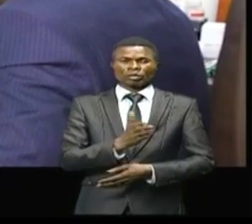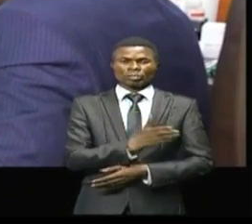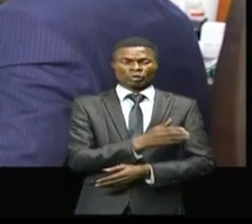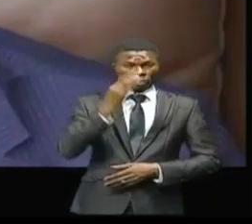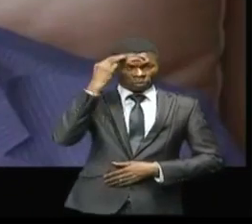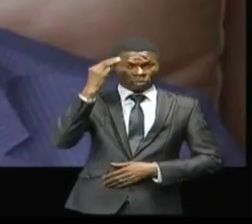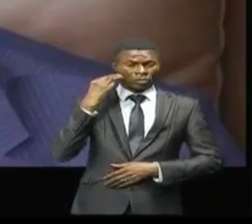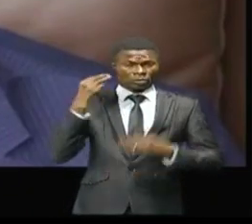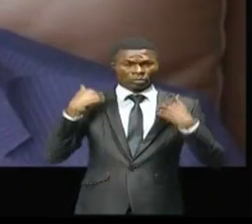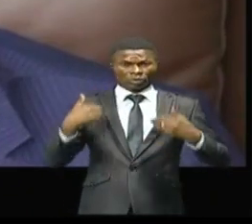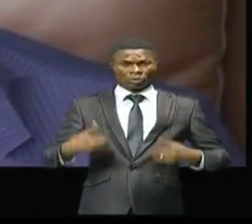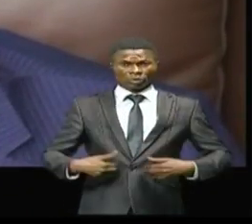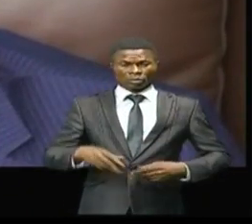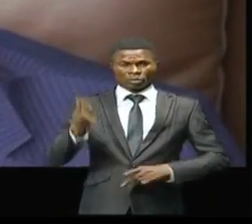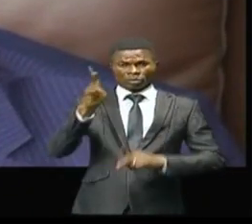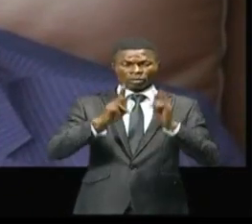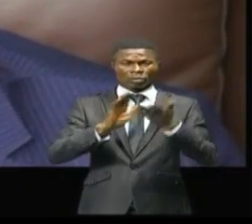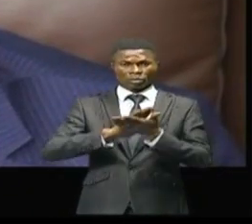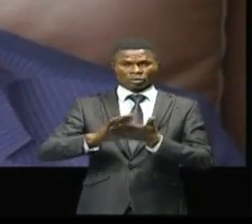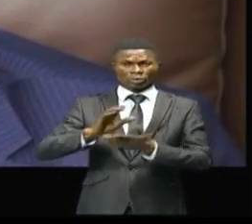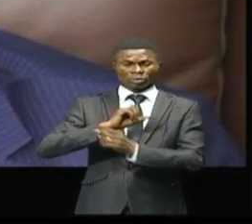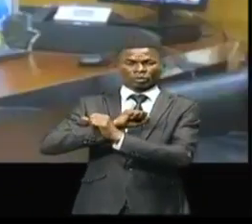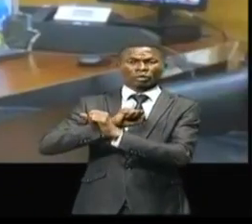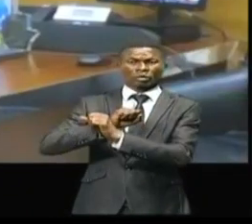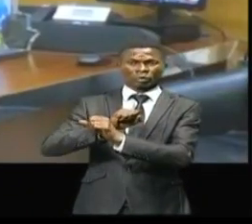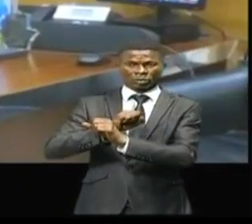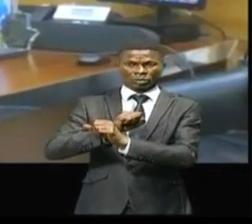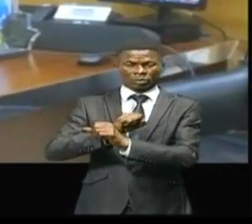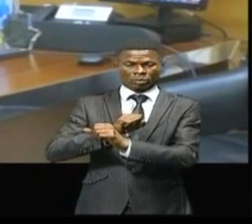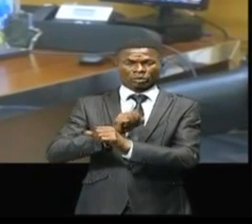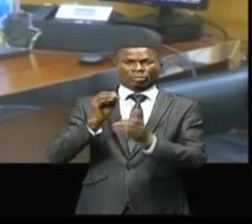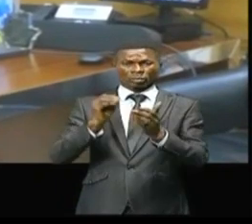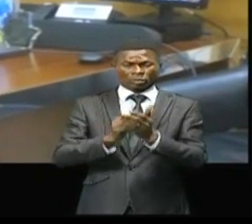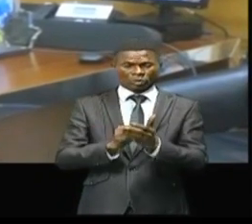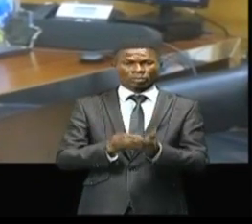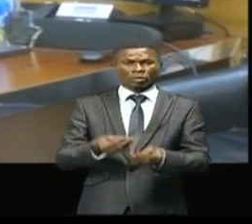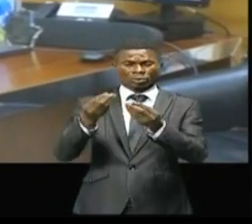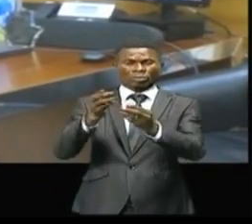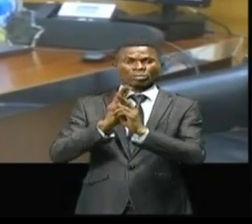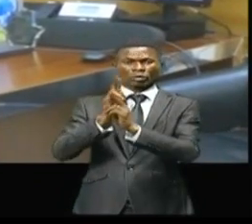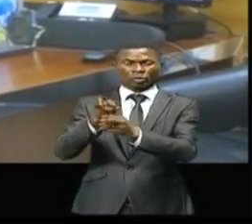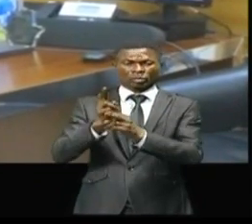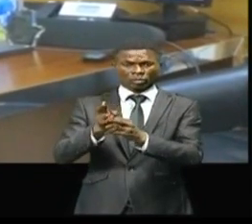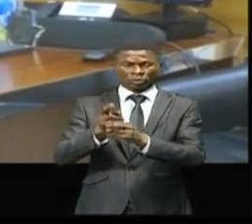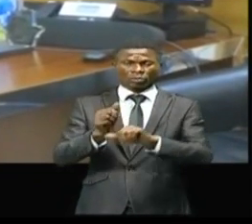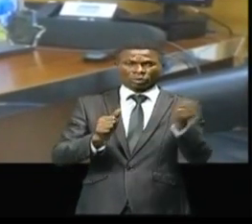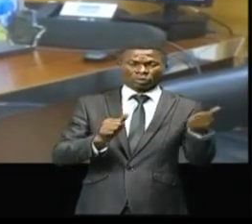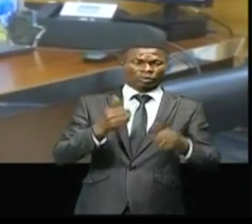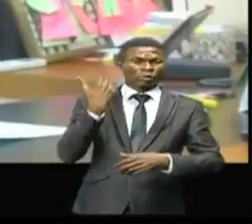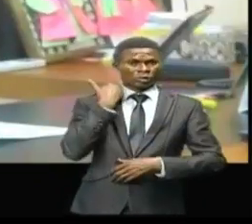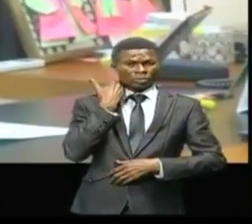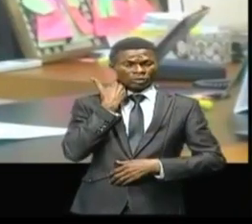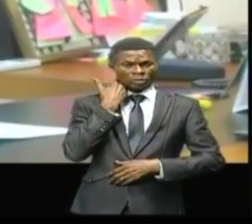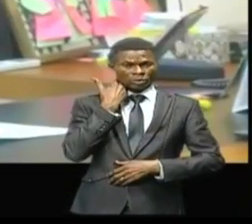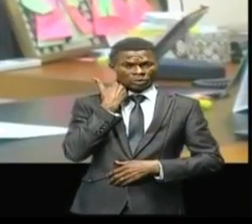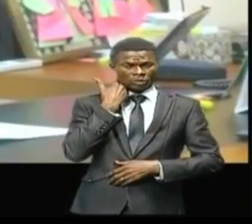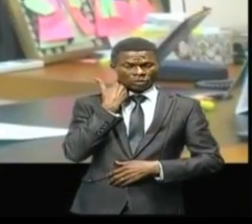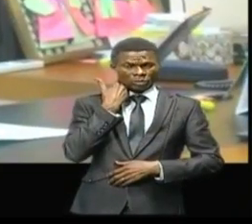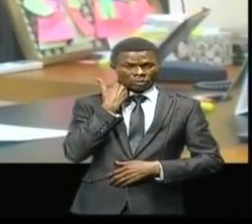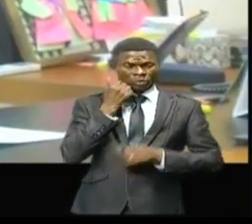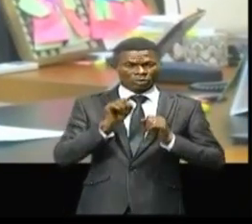les ministres de la Santé Publique hygiène et prévention a également fait les points sur d'autres maladies épidémiologiques